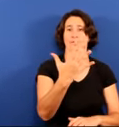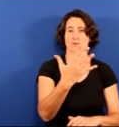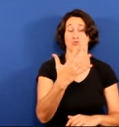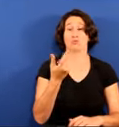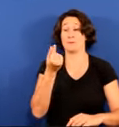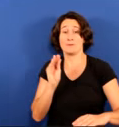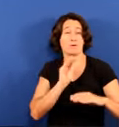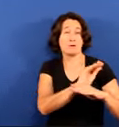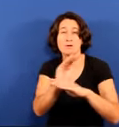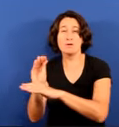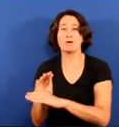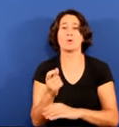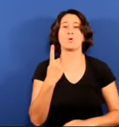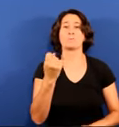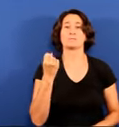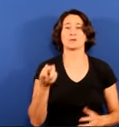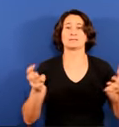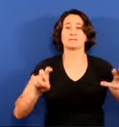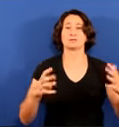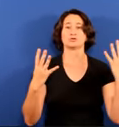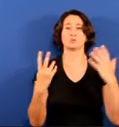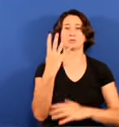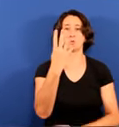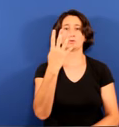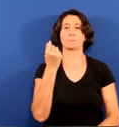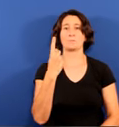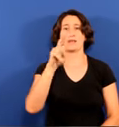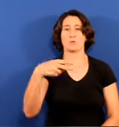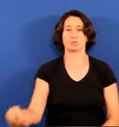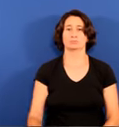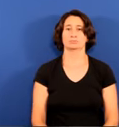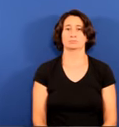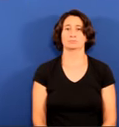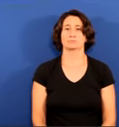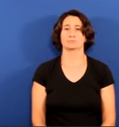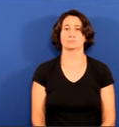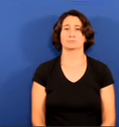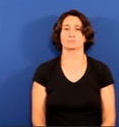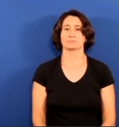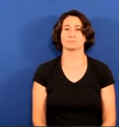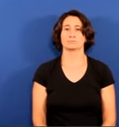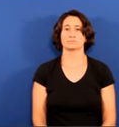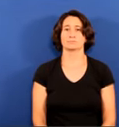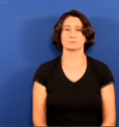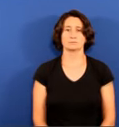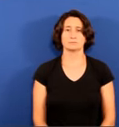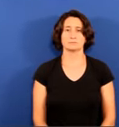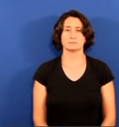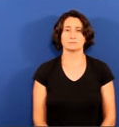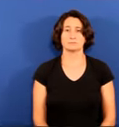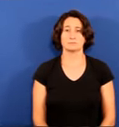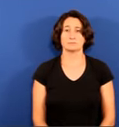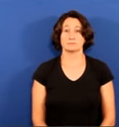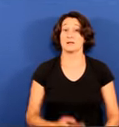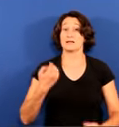Aurten Bizkaian 159 enpresa txiki eta ertainek 254 eskabide aurkeztu dituzte enpresa nazioartekotzeko.